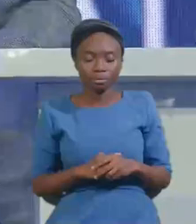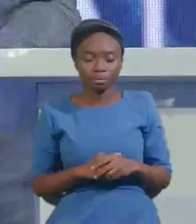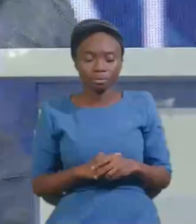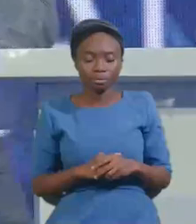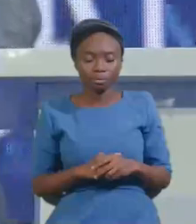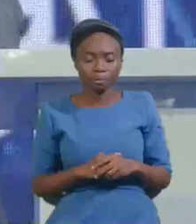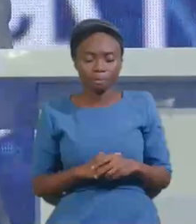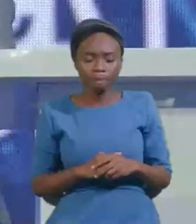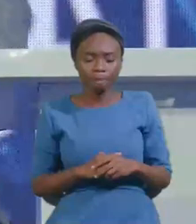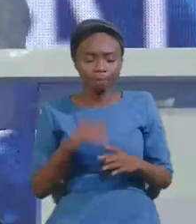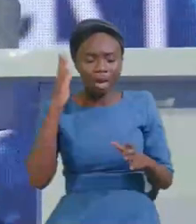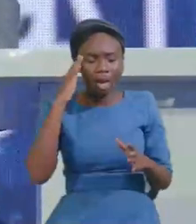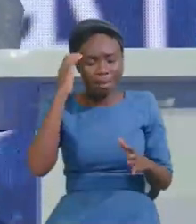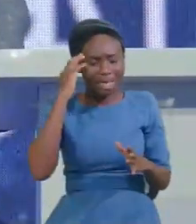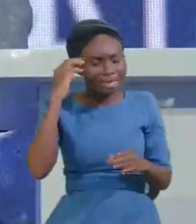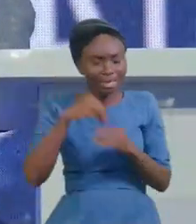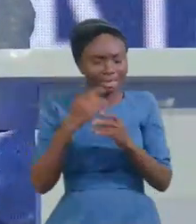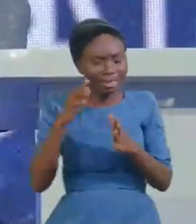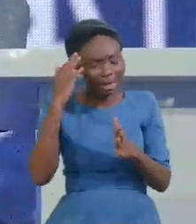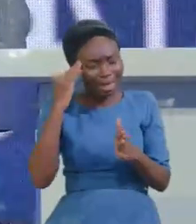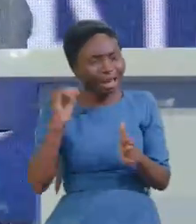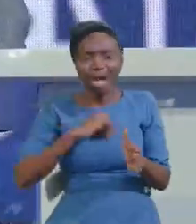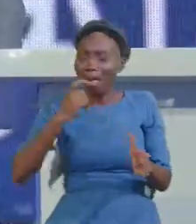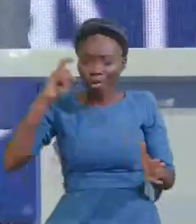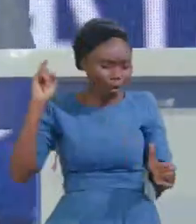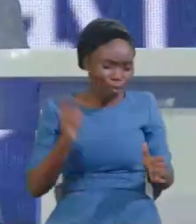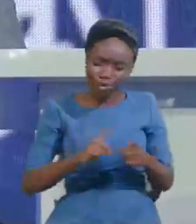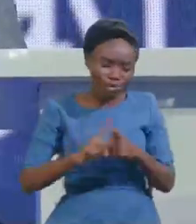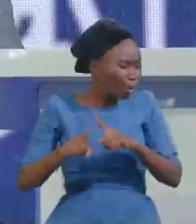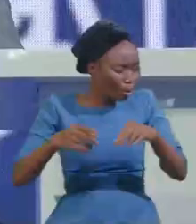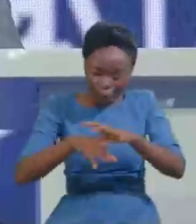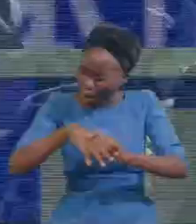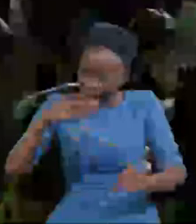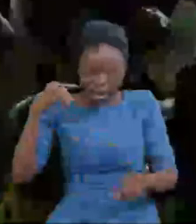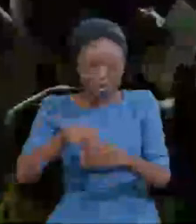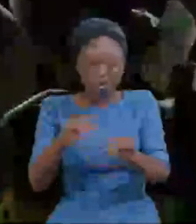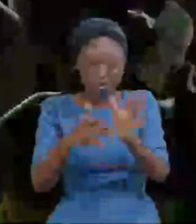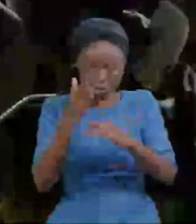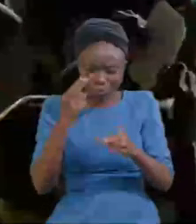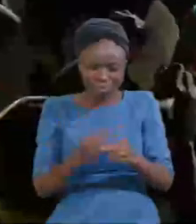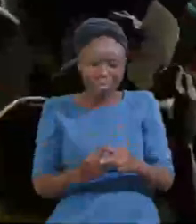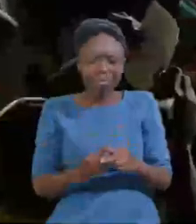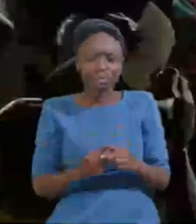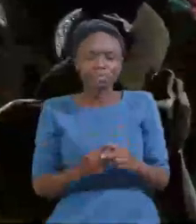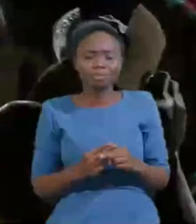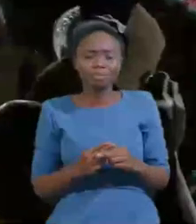Insanity, infirmity in the head, I command you, come out in Jesus' name.